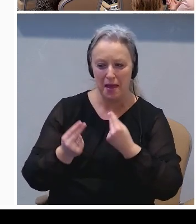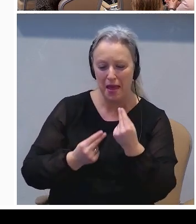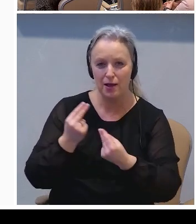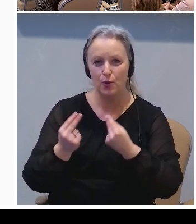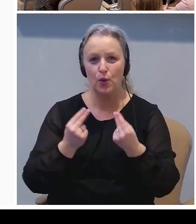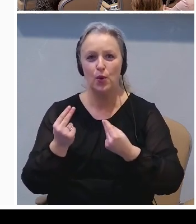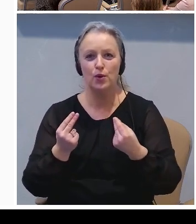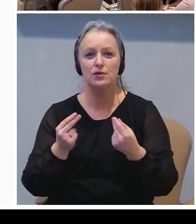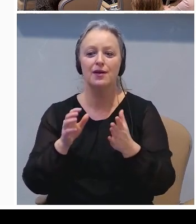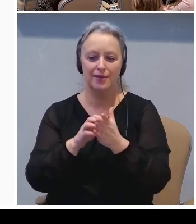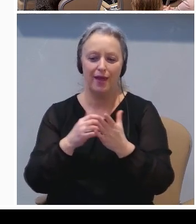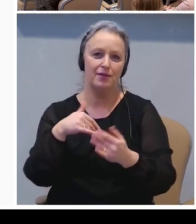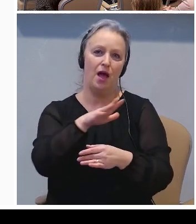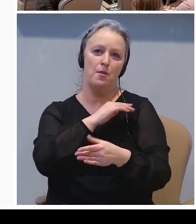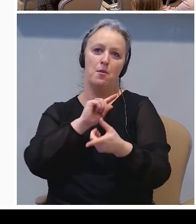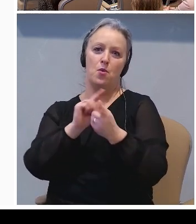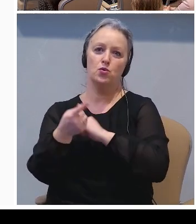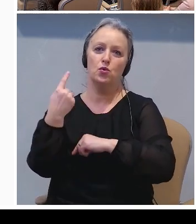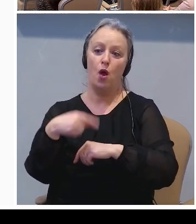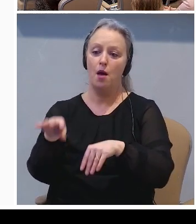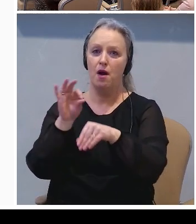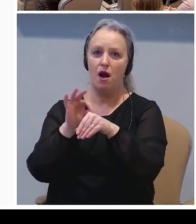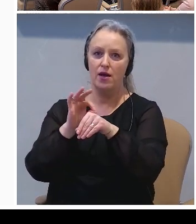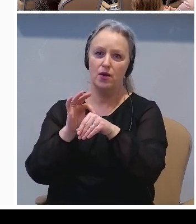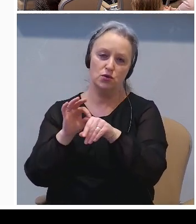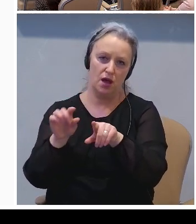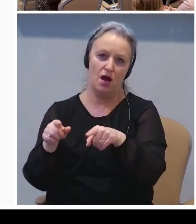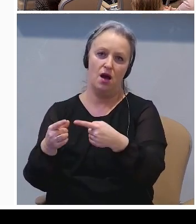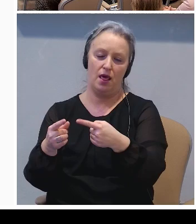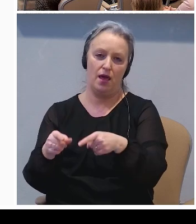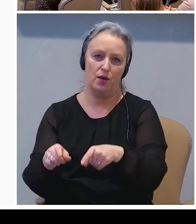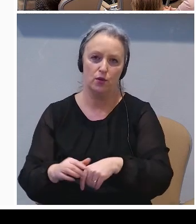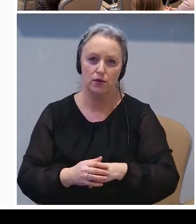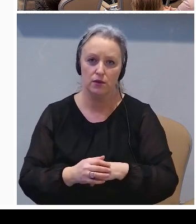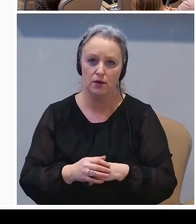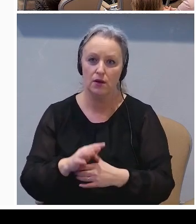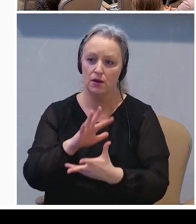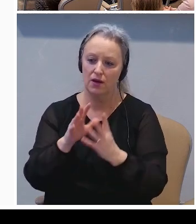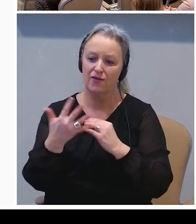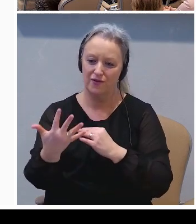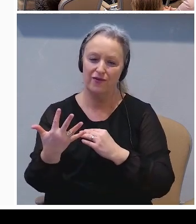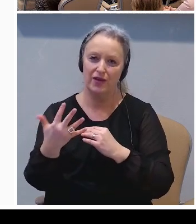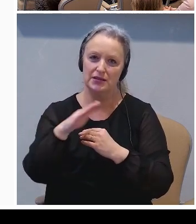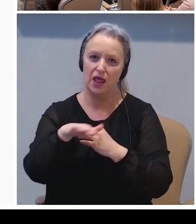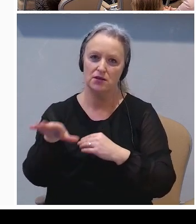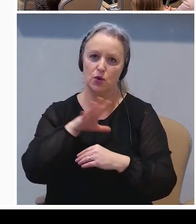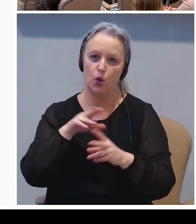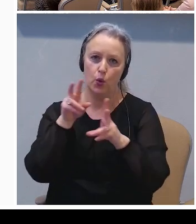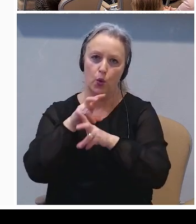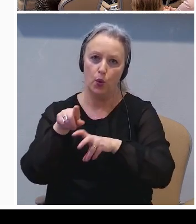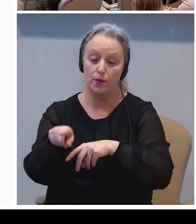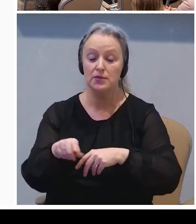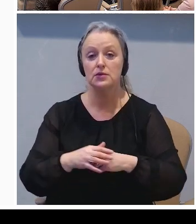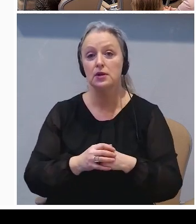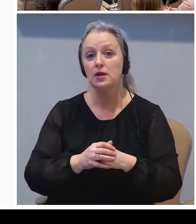Seega oleme muutnud haiguse kulgu. Oleme teinud seda seni 5 lapsel. Tegu on